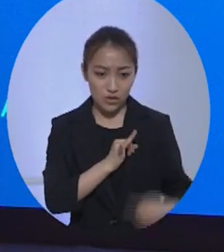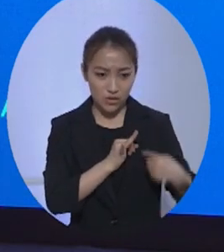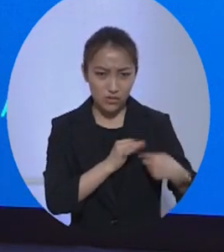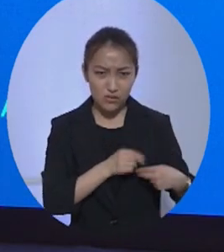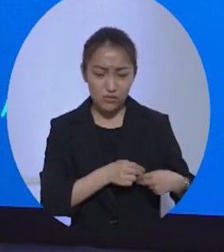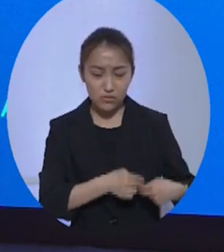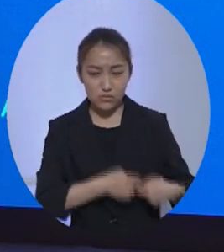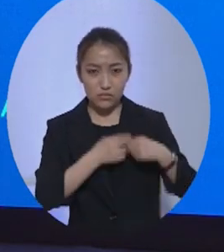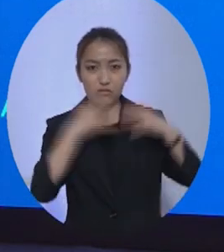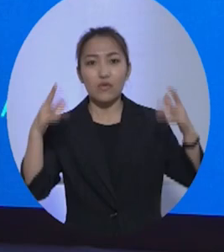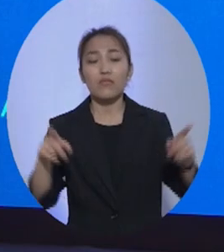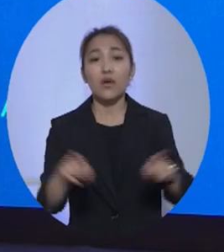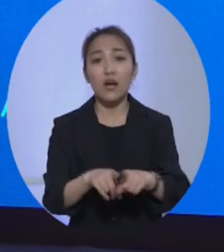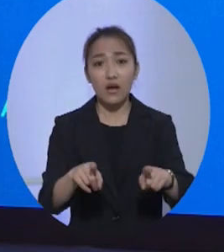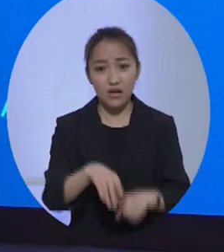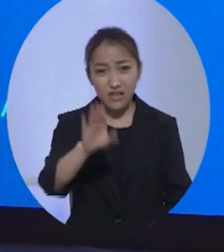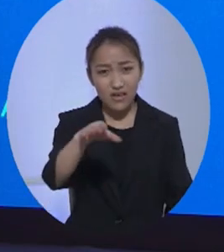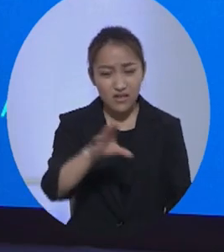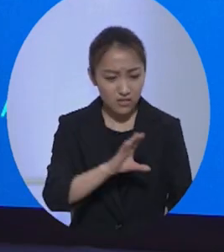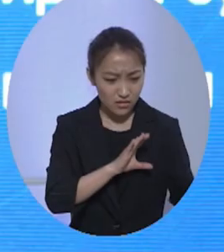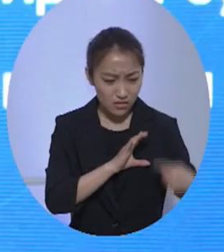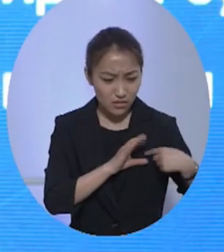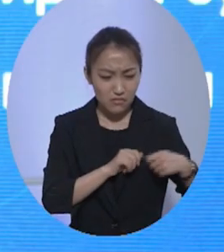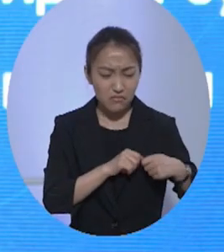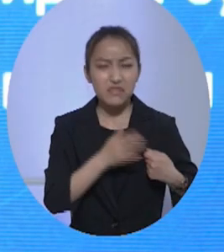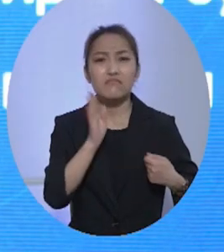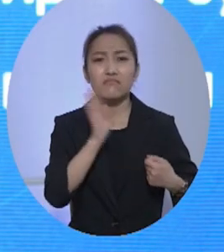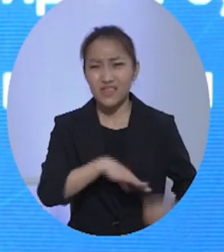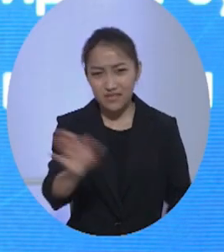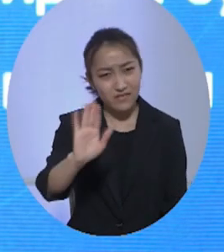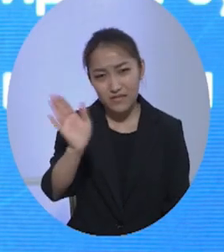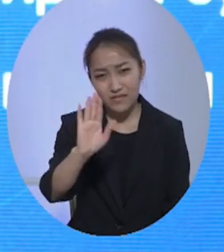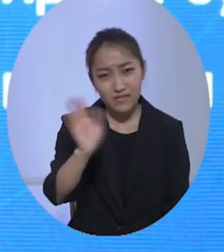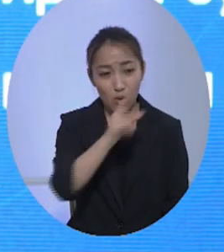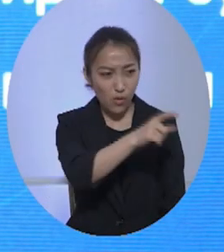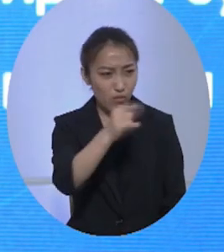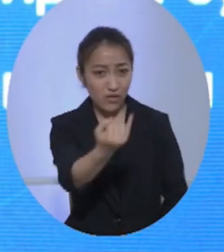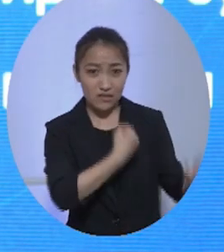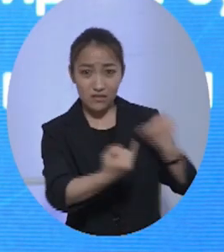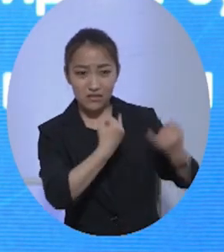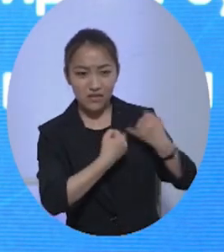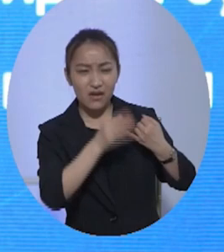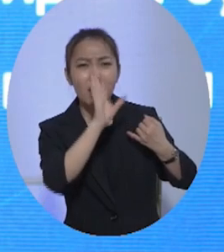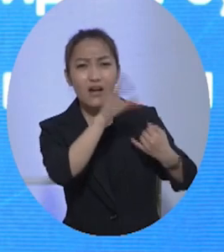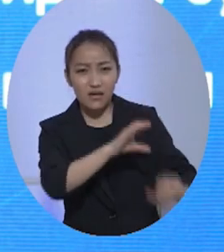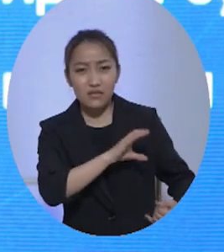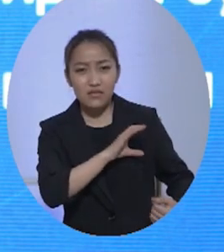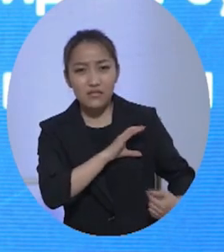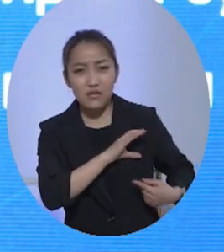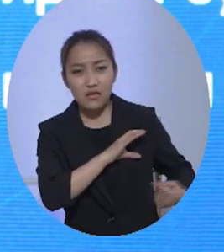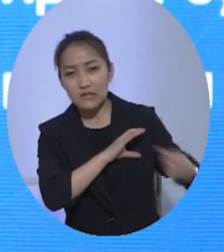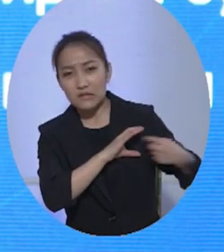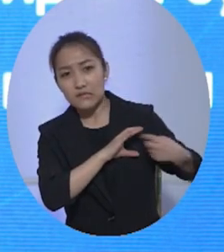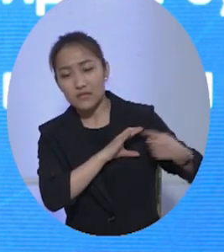сэтгэлээ бодороо хүмүн. Сэтгэлдээ шарах битгий аваарай. Хүмүүсийн хэлж байгаа үгийг зүрхэндээ битгий аваарай гэж ингэж одоо хэлж явах хэрэгтэй гэдэг юм